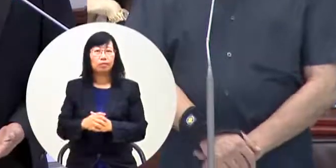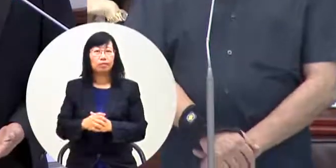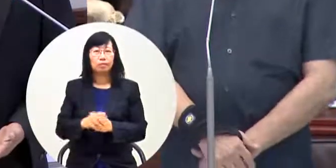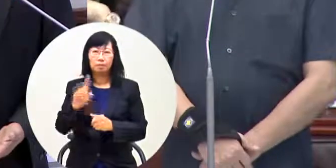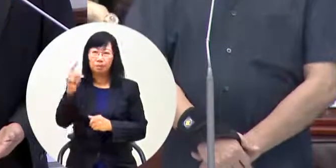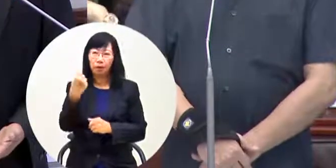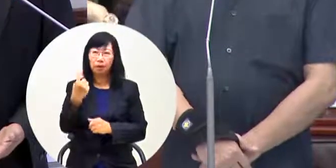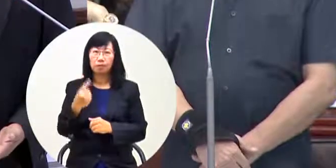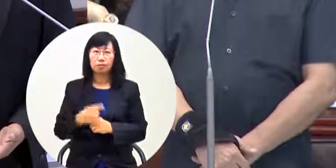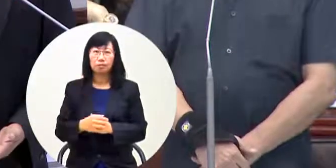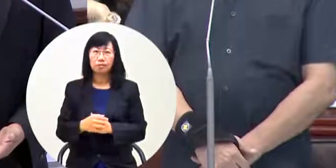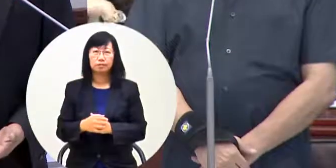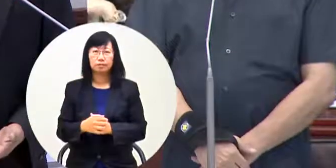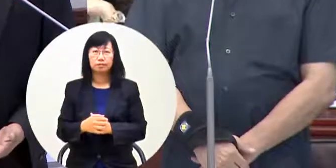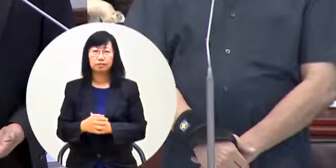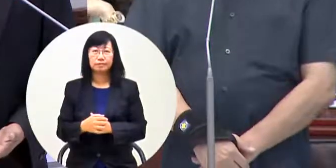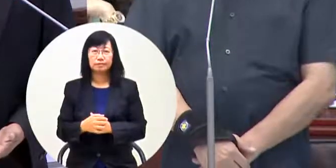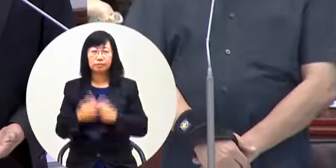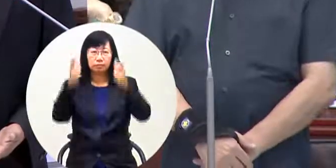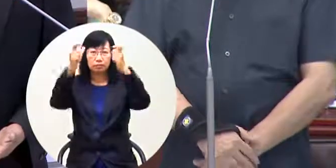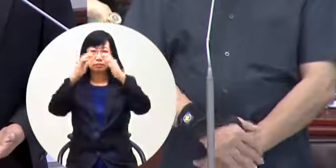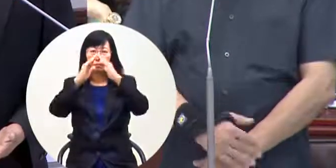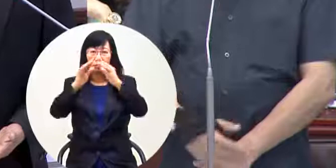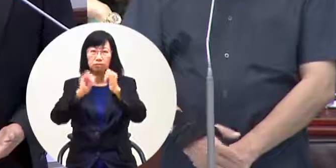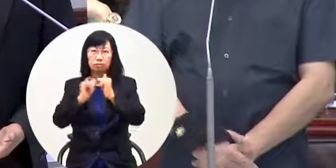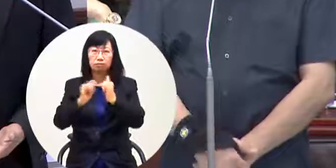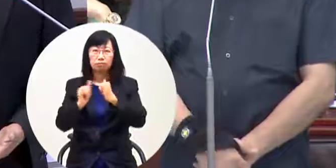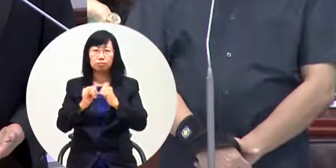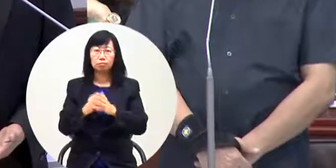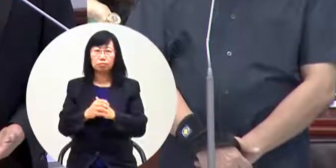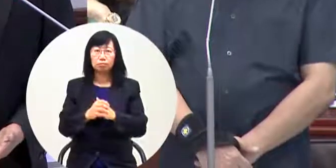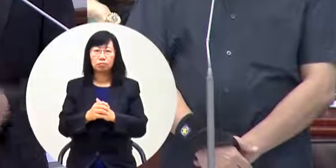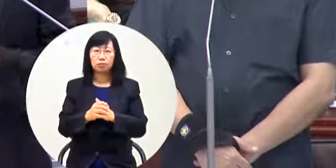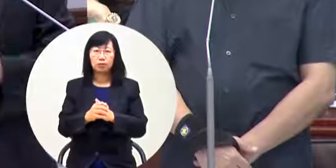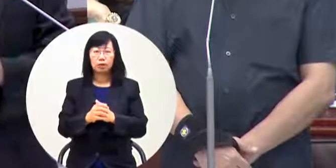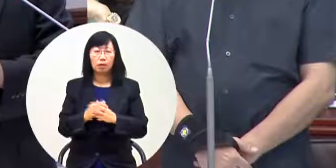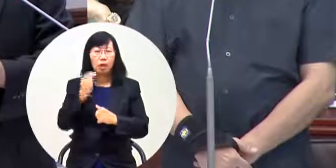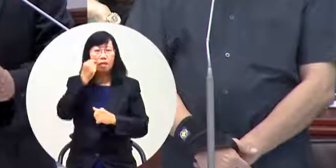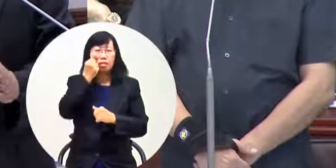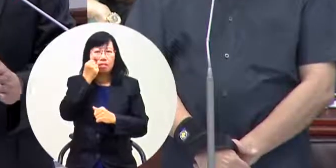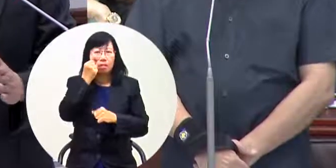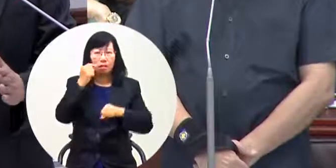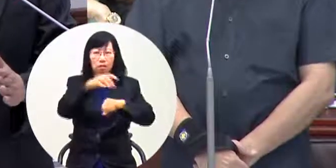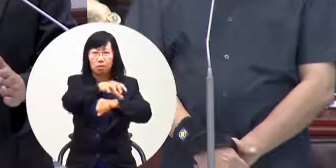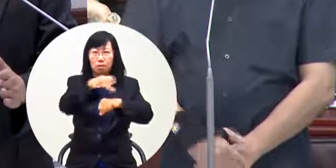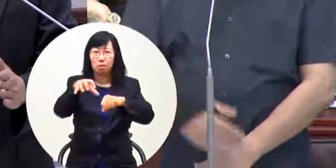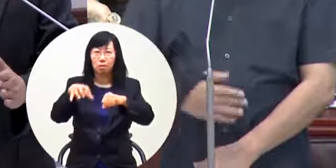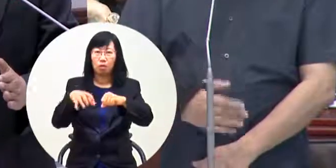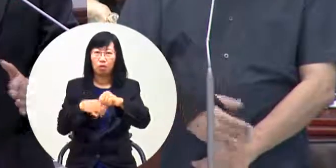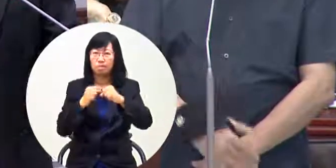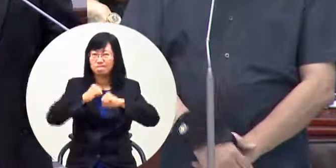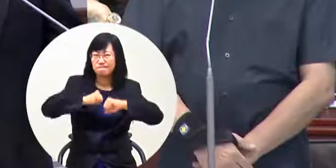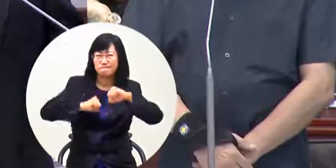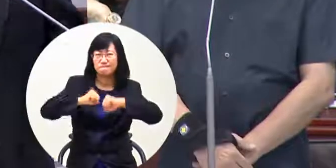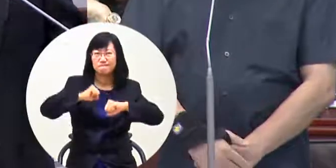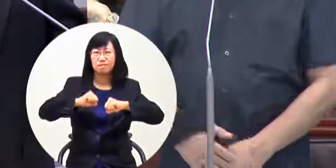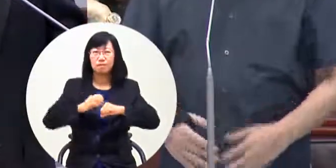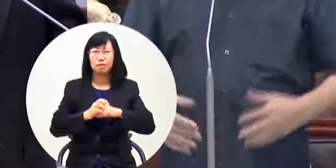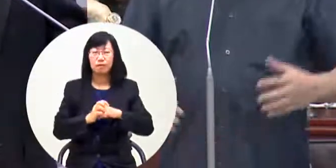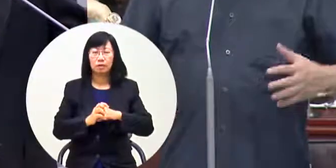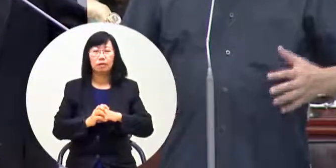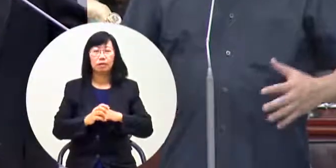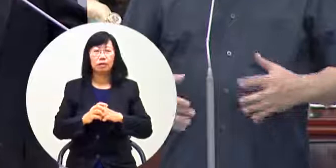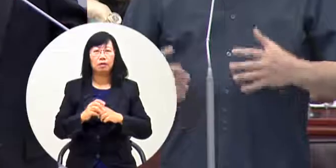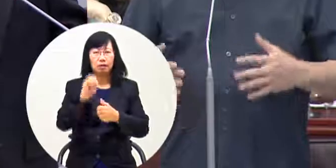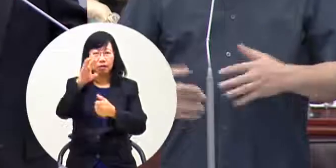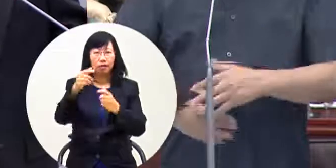高雄市民从一个很困难的环境之下，哈，然后 更具体的时间不偌济， 然后开始觉